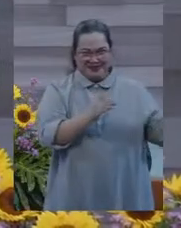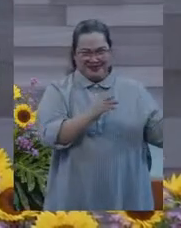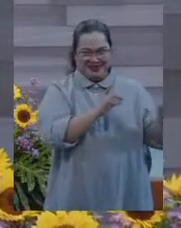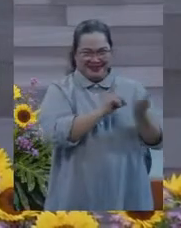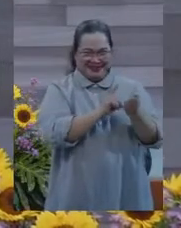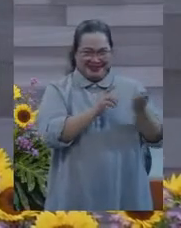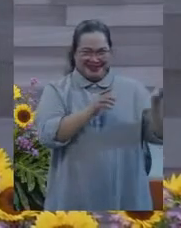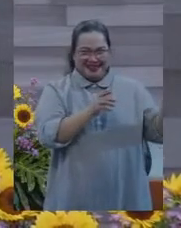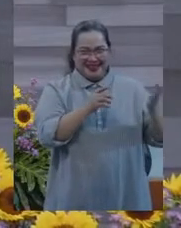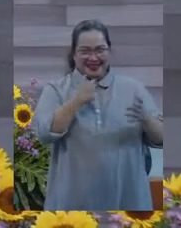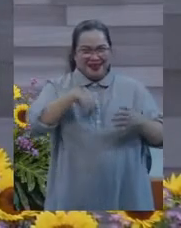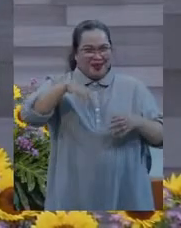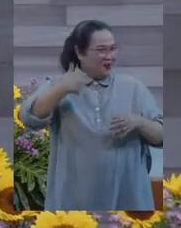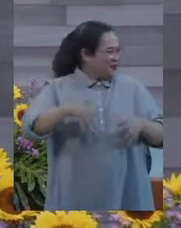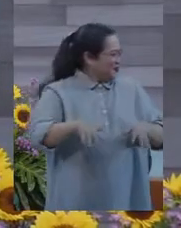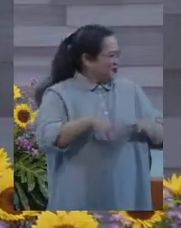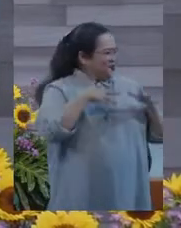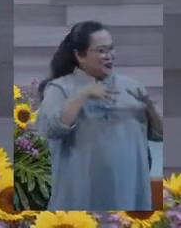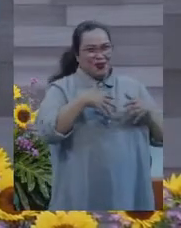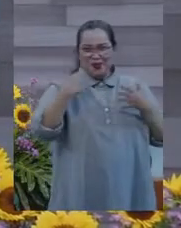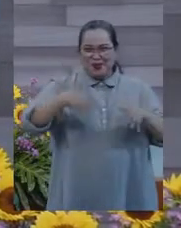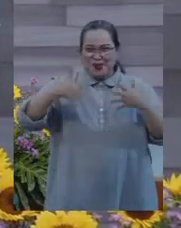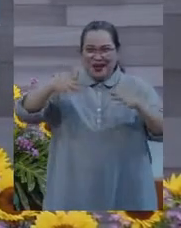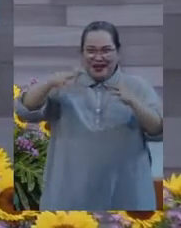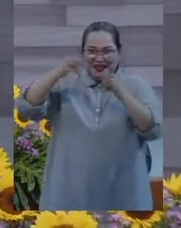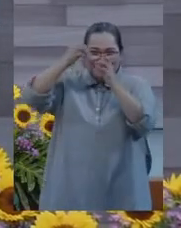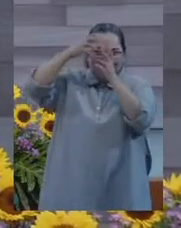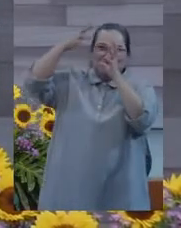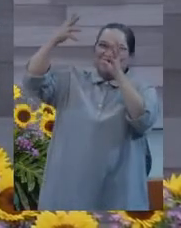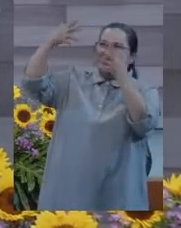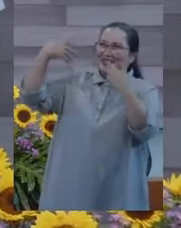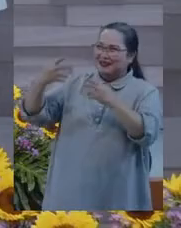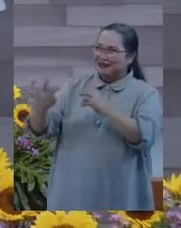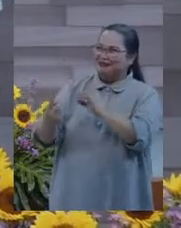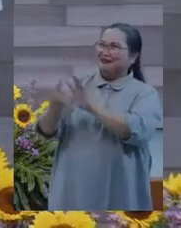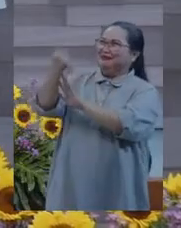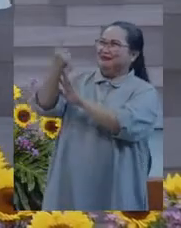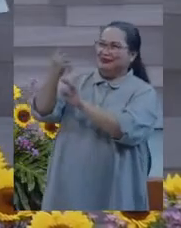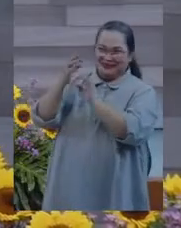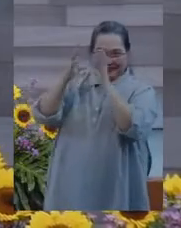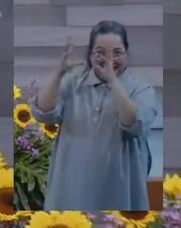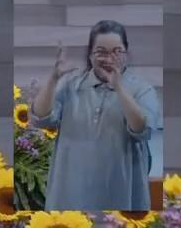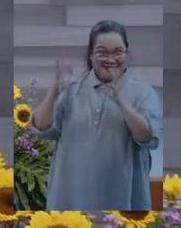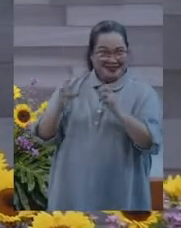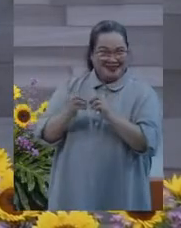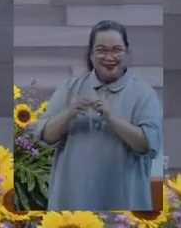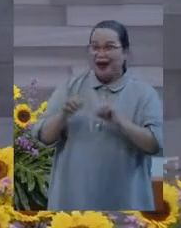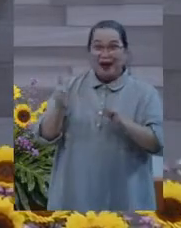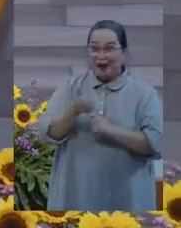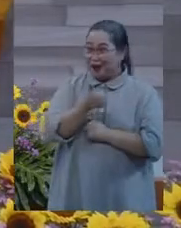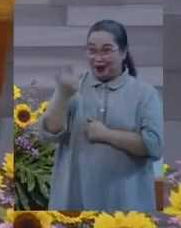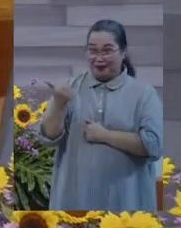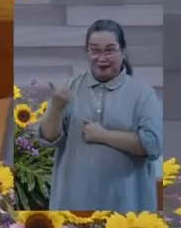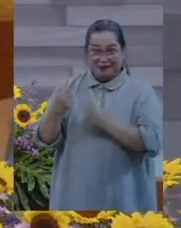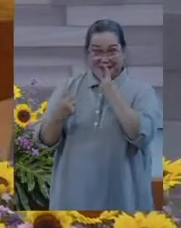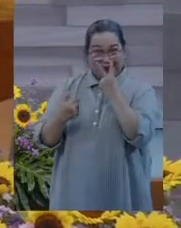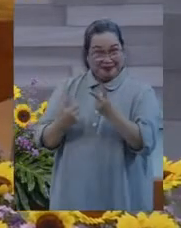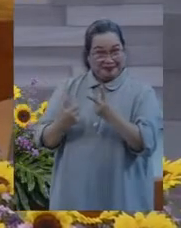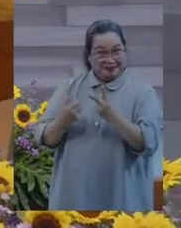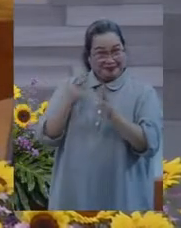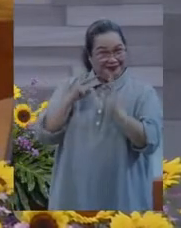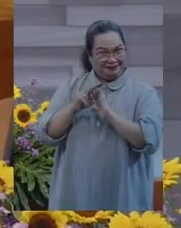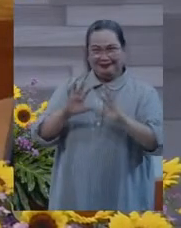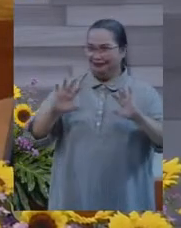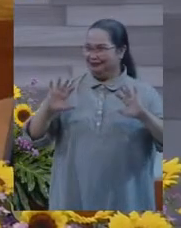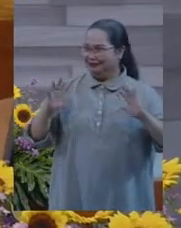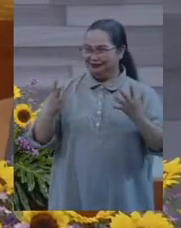akin, "Oh, what a vision." No? Siya lang po yung vision. No? Wala na po ako ibang nakitang vision.